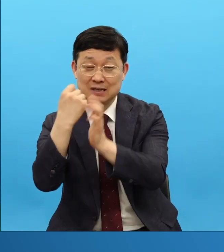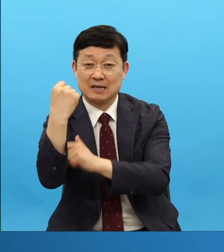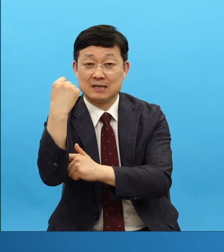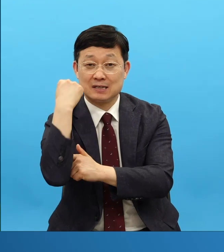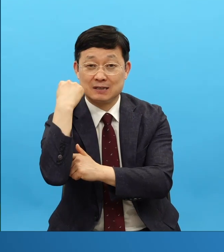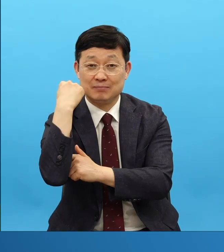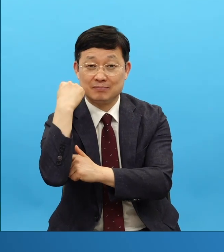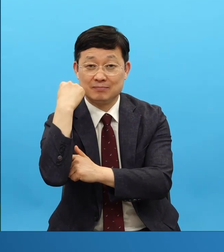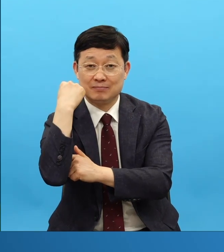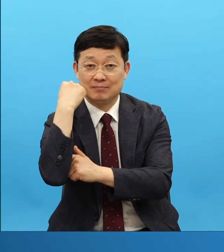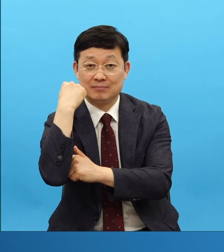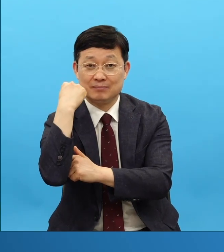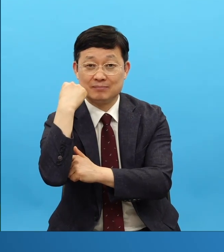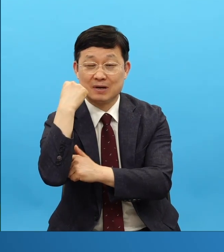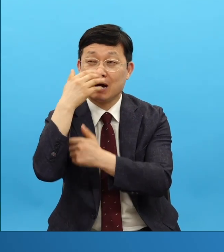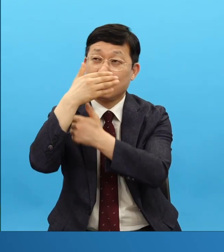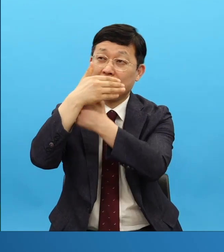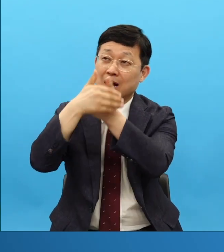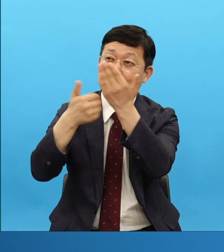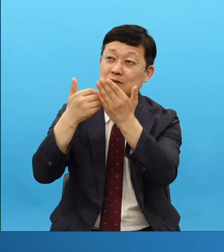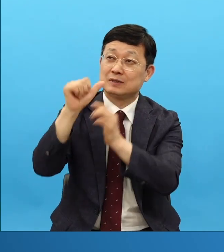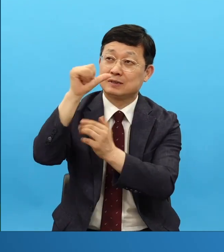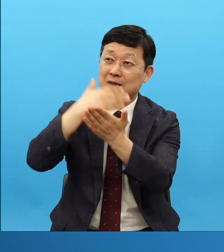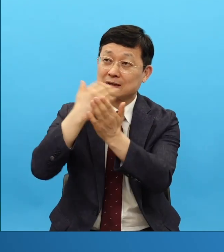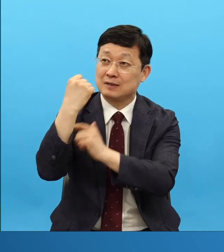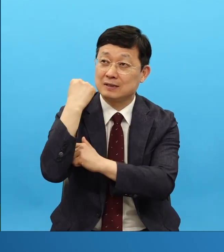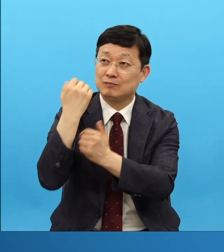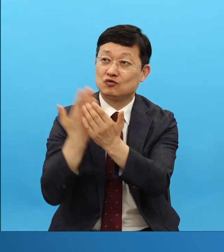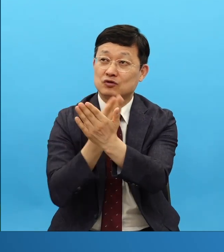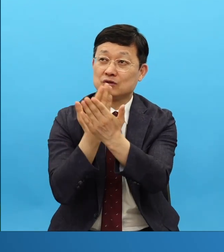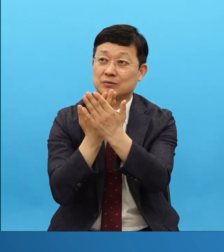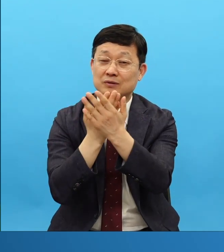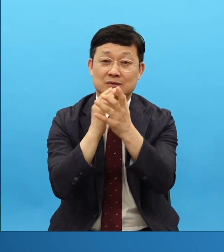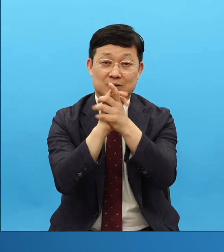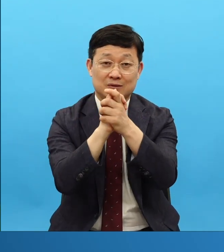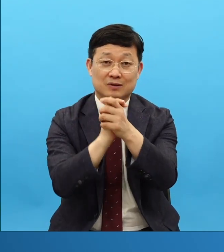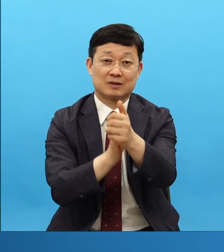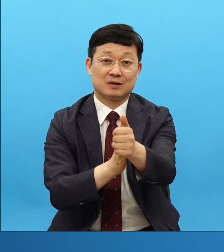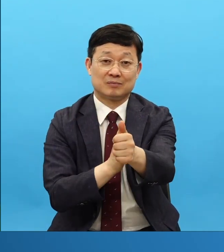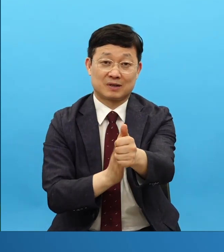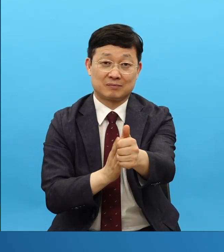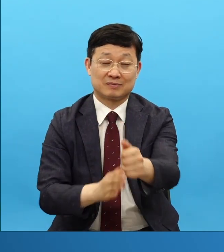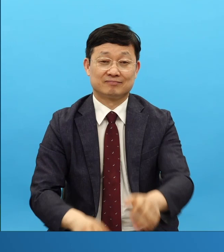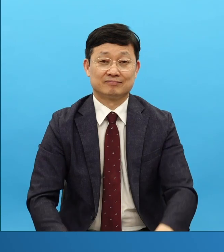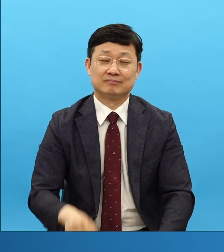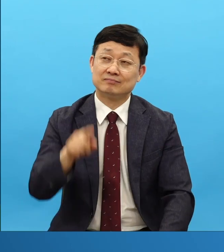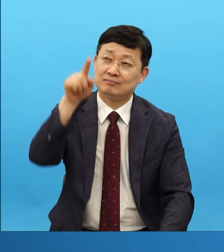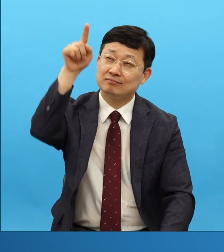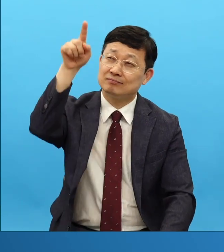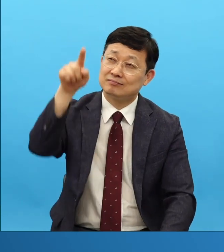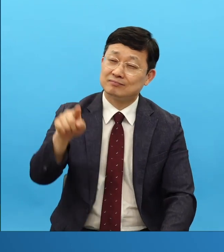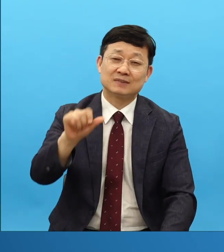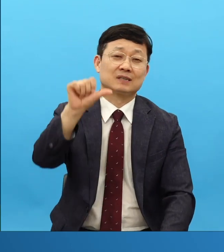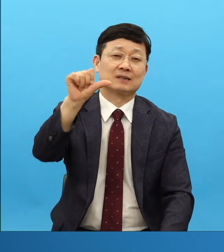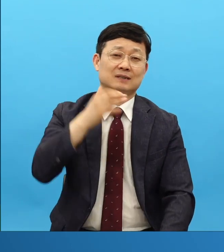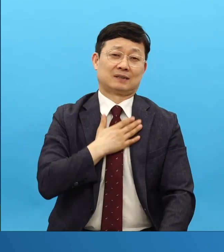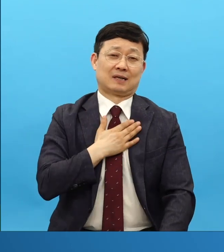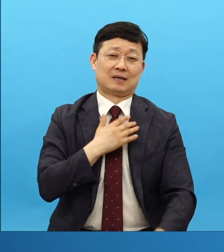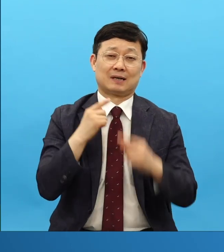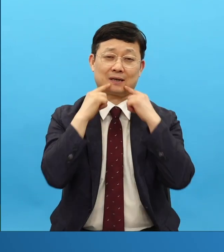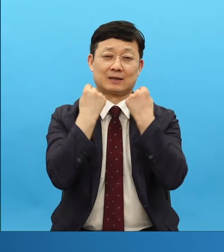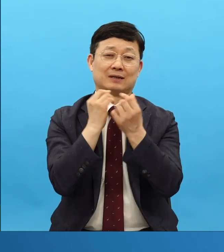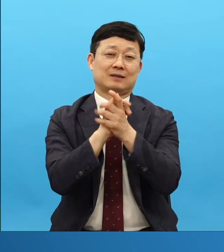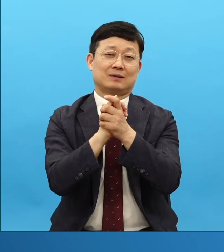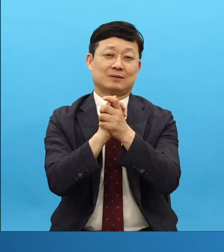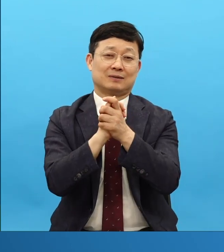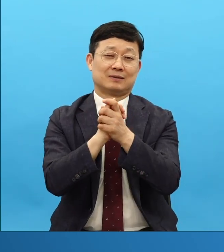저 파워를 달라고 기도해야 돼요. And pray for the 5 powers that are given from above. 제가 늘 하는 기도입니다. This is the prayer I always do. 이걸 늘